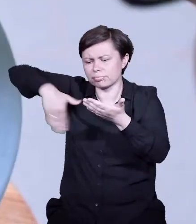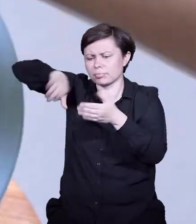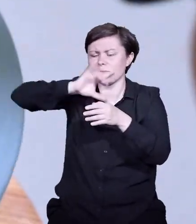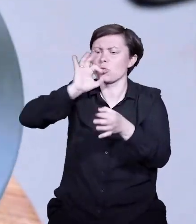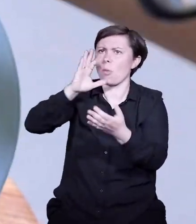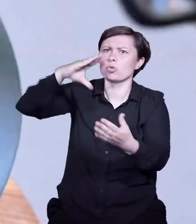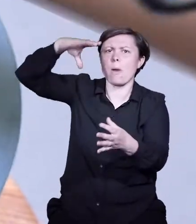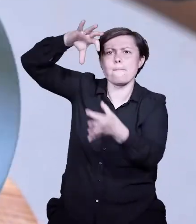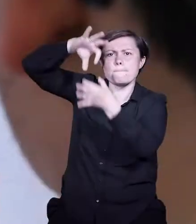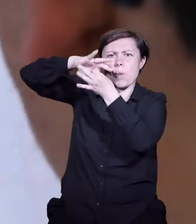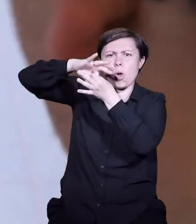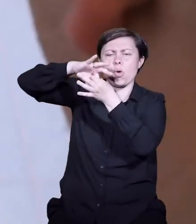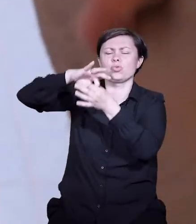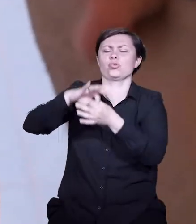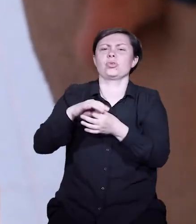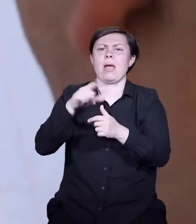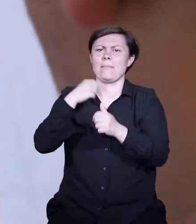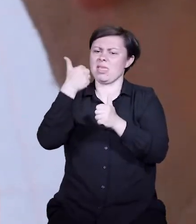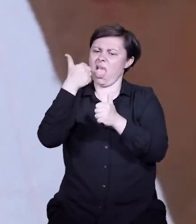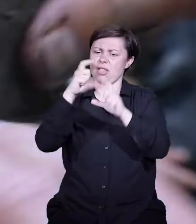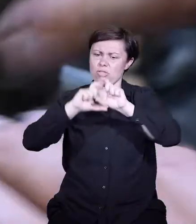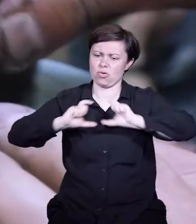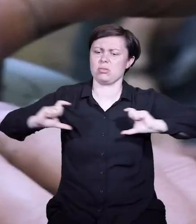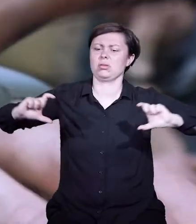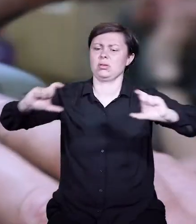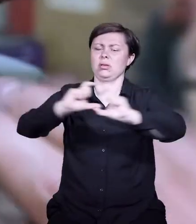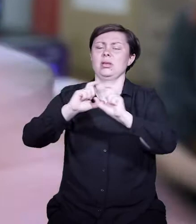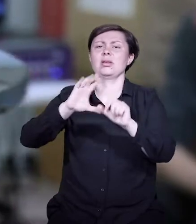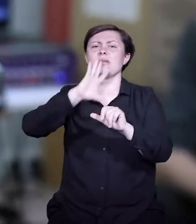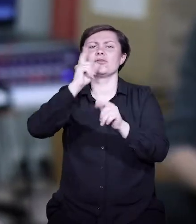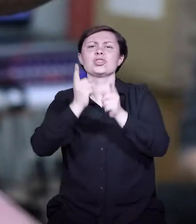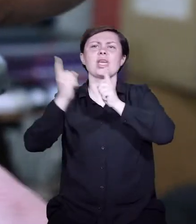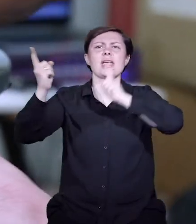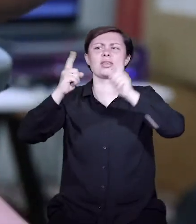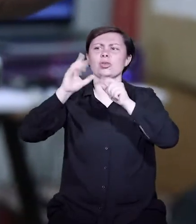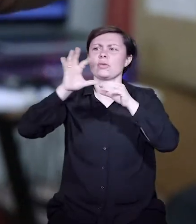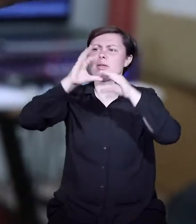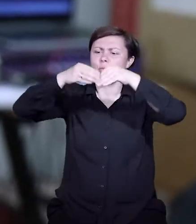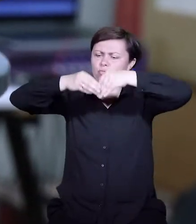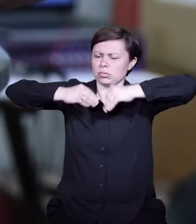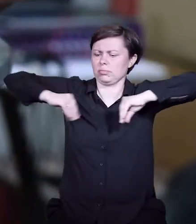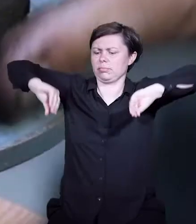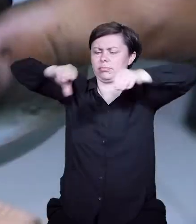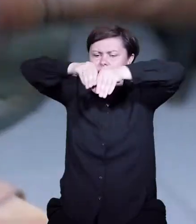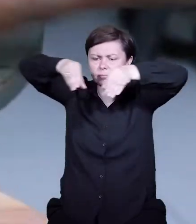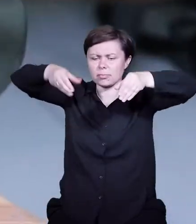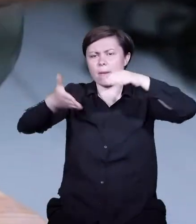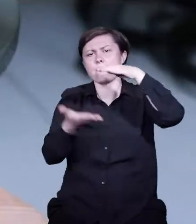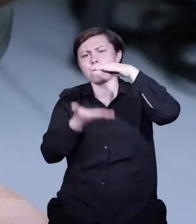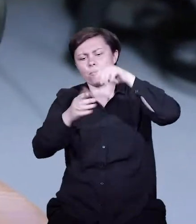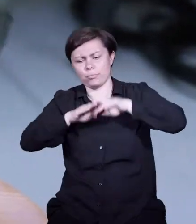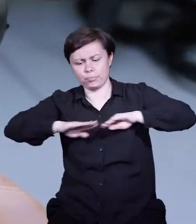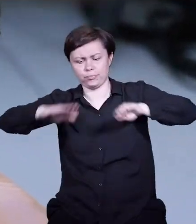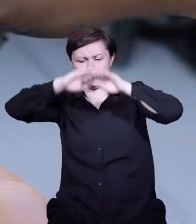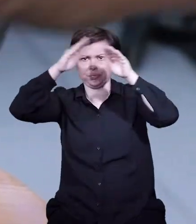scalone, dokładnie połączone, stanowiło jedną całość. Wszystkie kierunki trzeba już sobie ustalić, wygładzić podstawę,